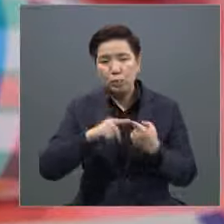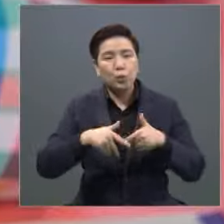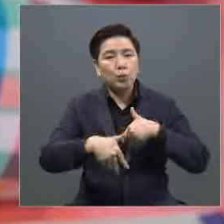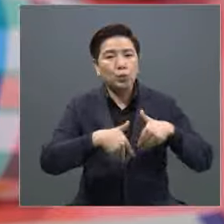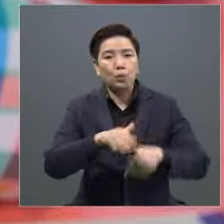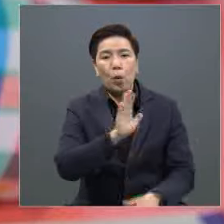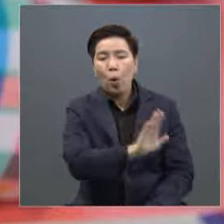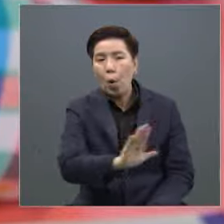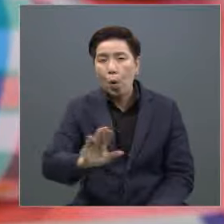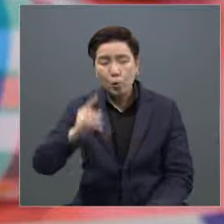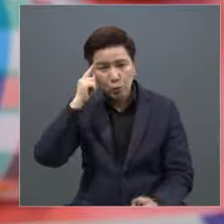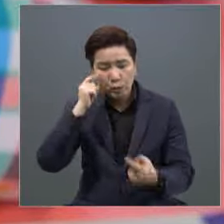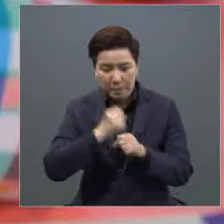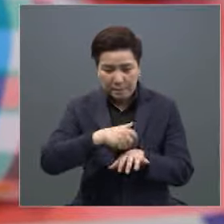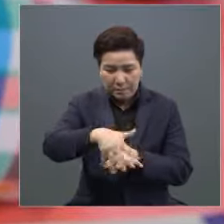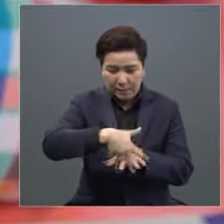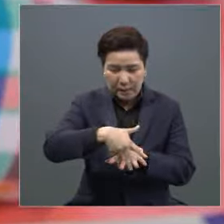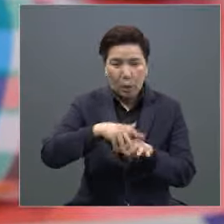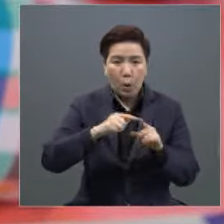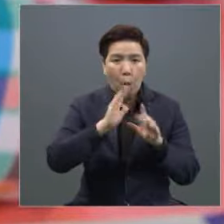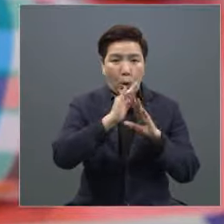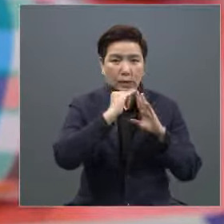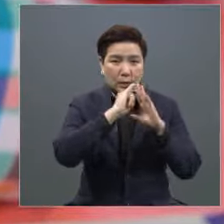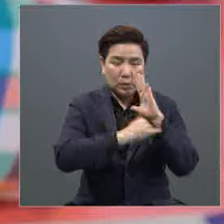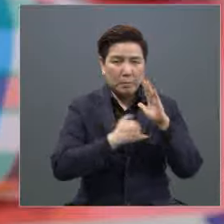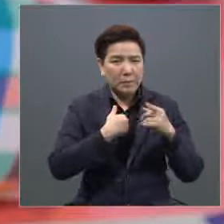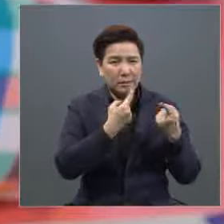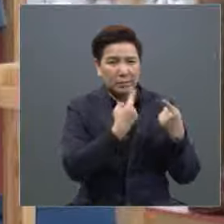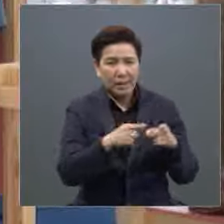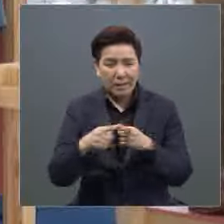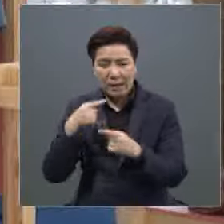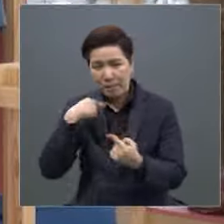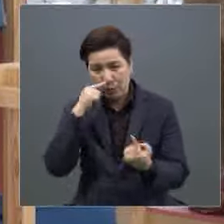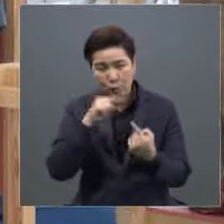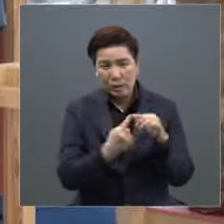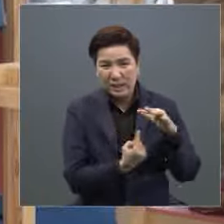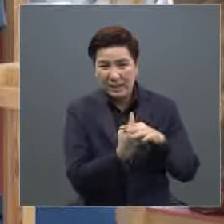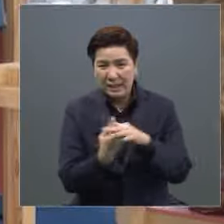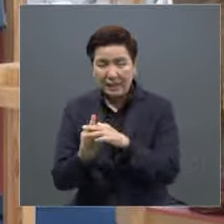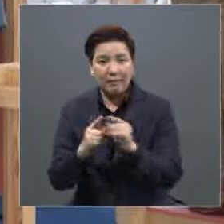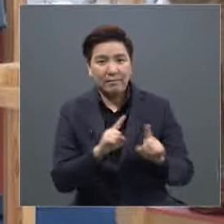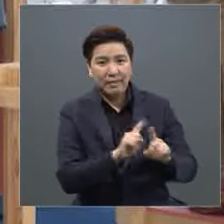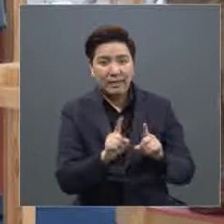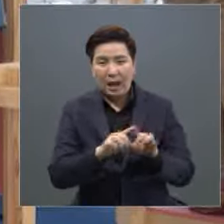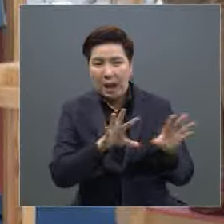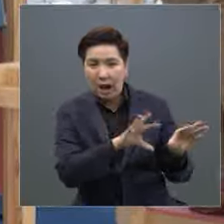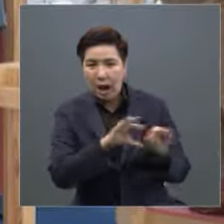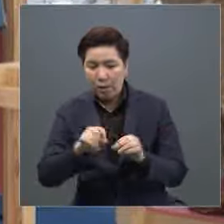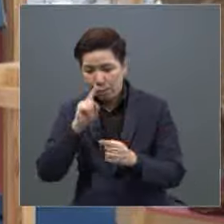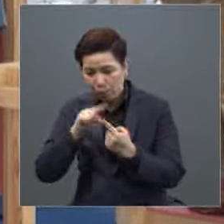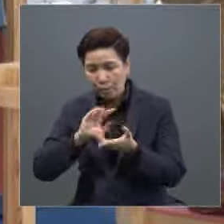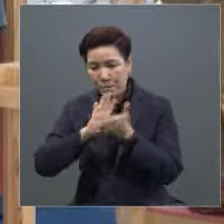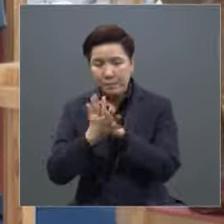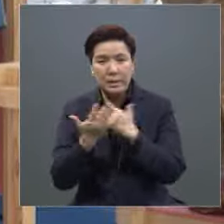นนะครับที่ทอในแต่ละจังหวัดที่มีความหลากหลายมีจุดเด่นที่แตกต่างกันนำมาพัฒนาเป็นผลิตภัณฑ์ที่เหมาะสมในผลิตภั